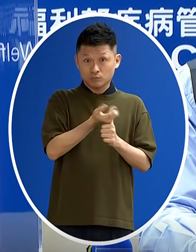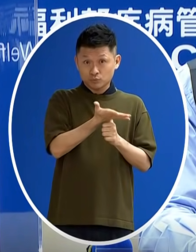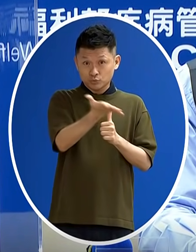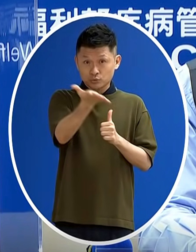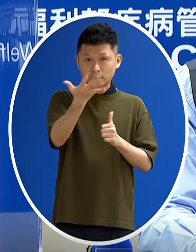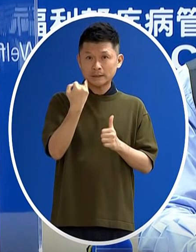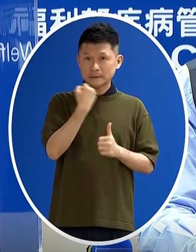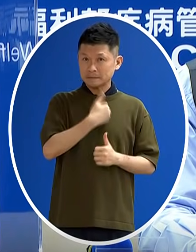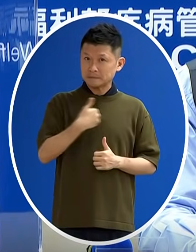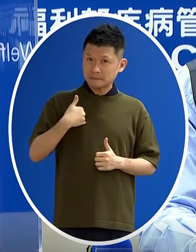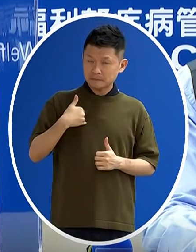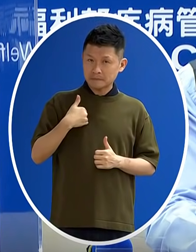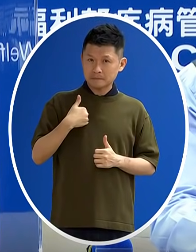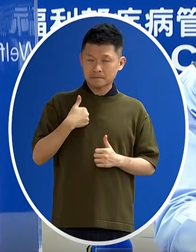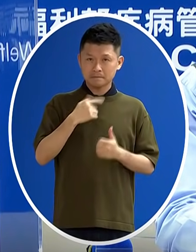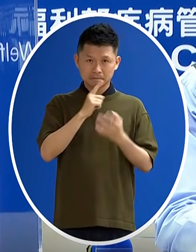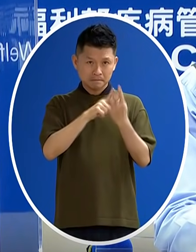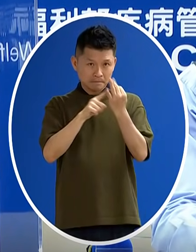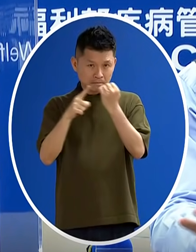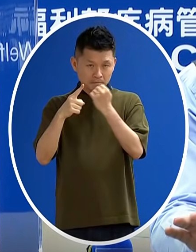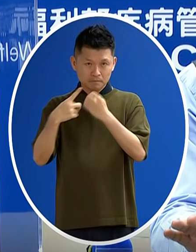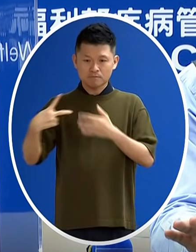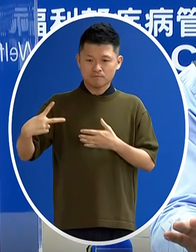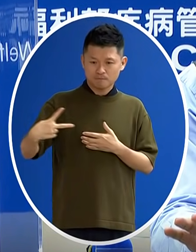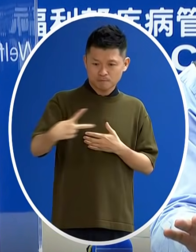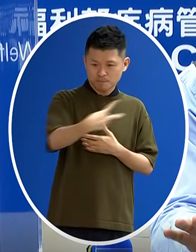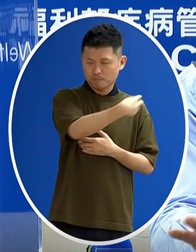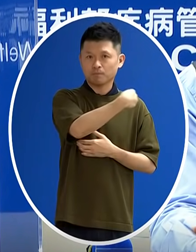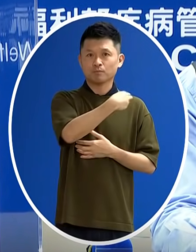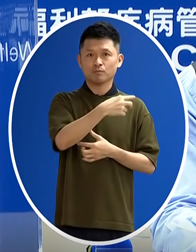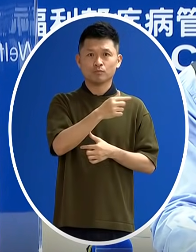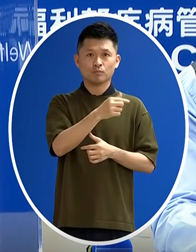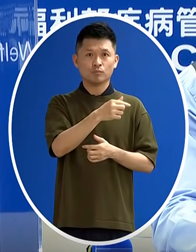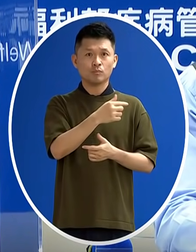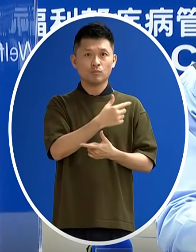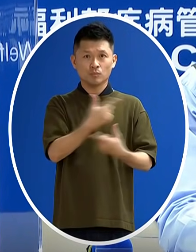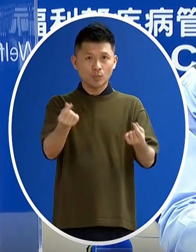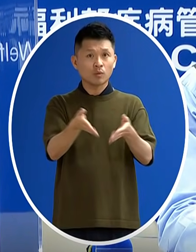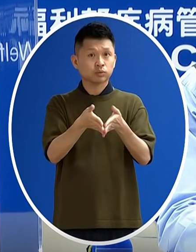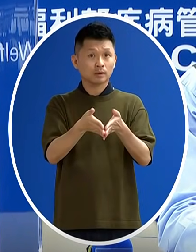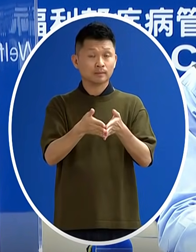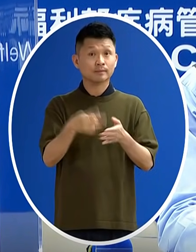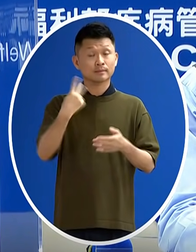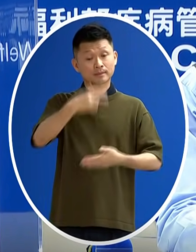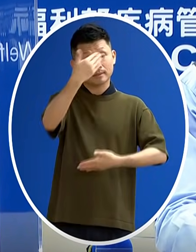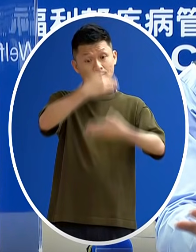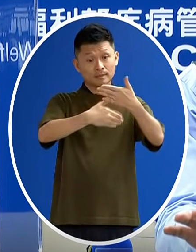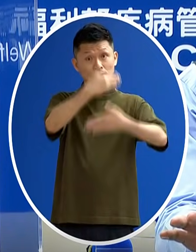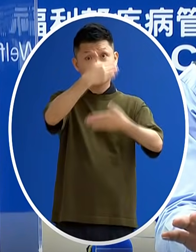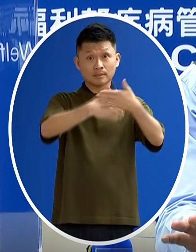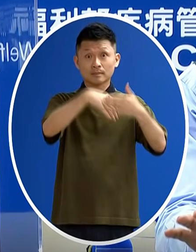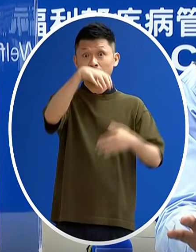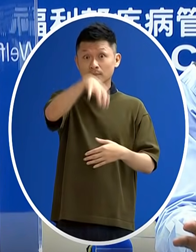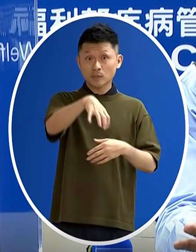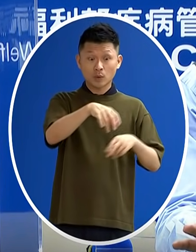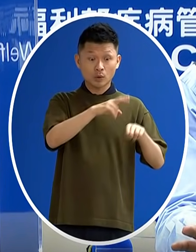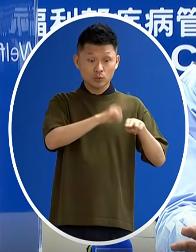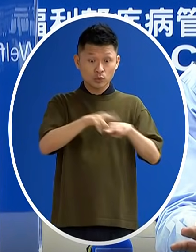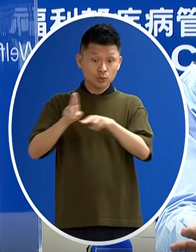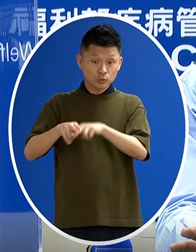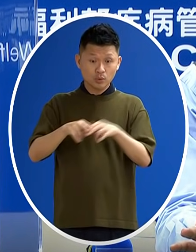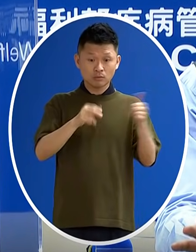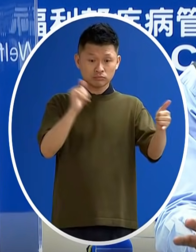够把它断得比较完整一点。那电影院的距离我们要求它梅花座，然